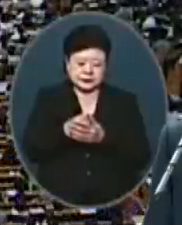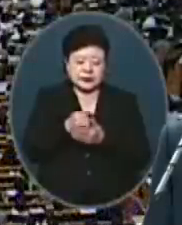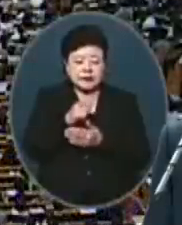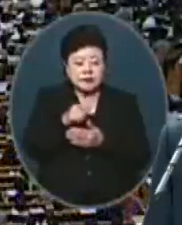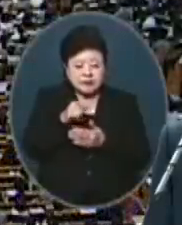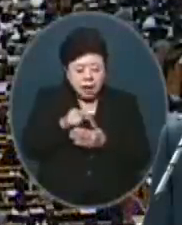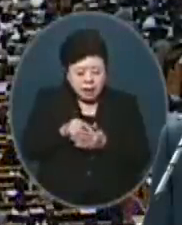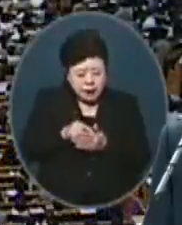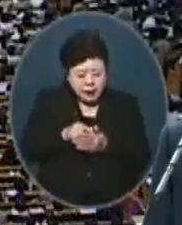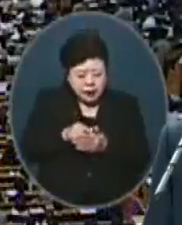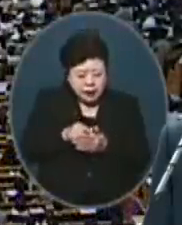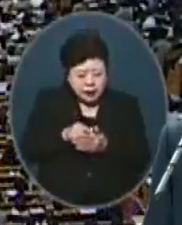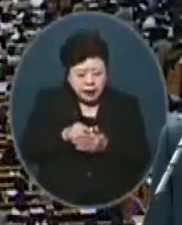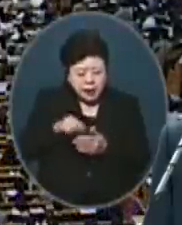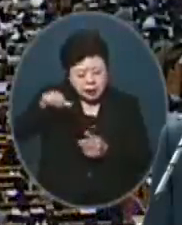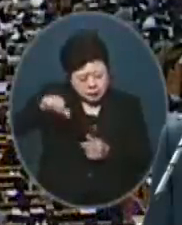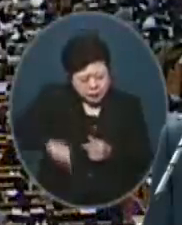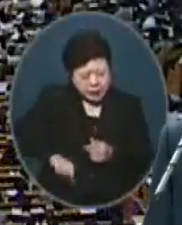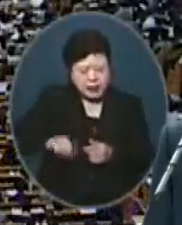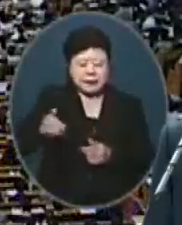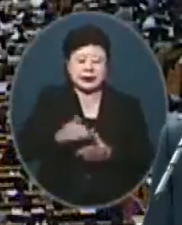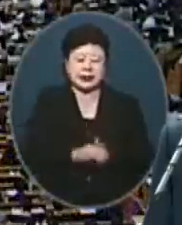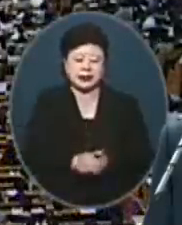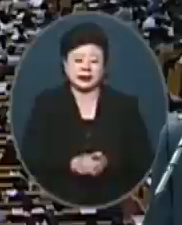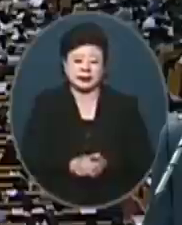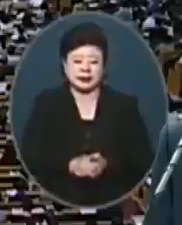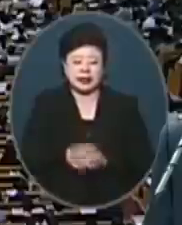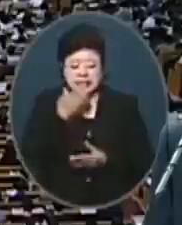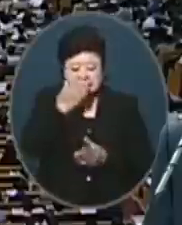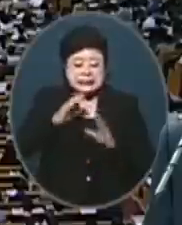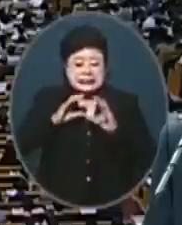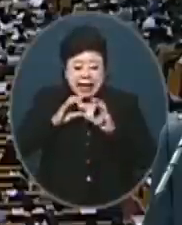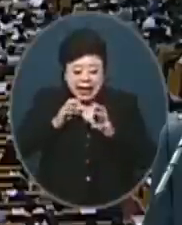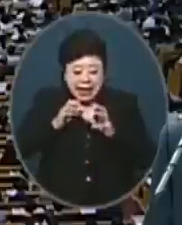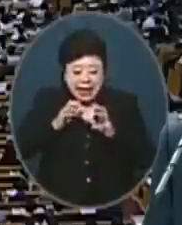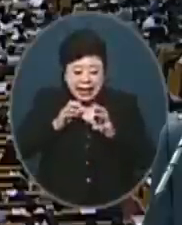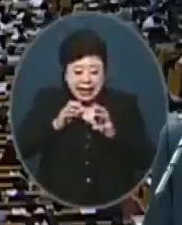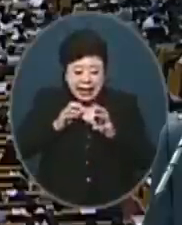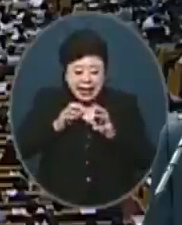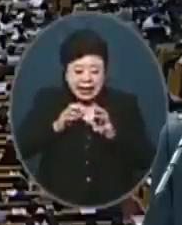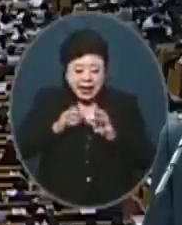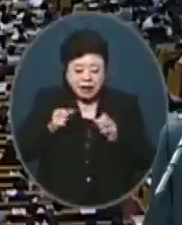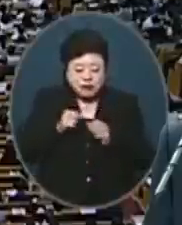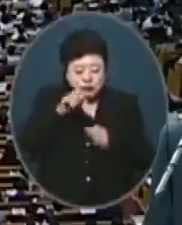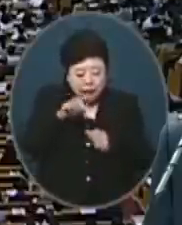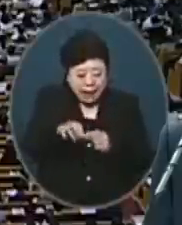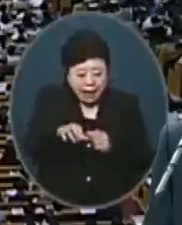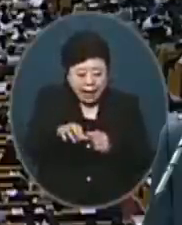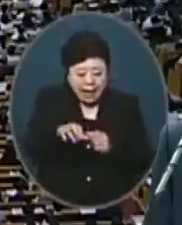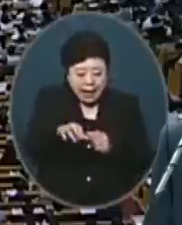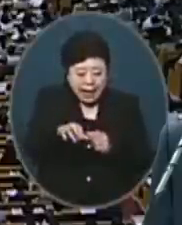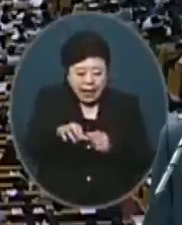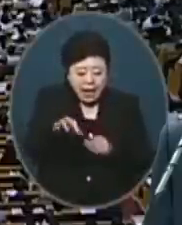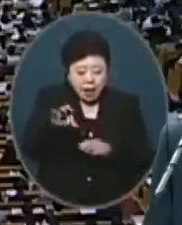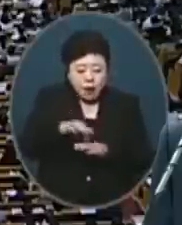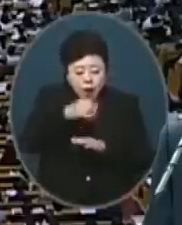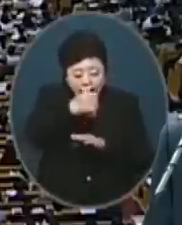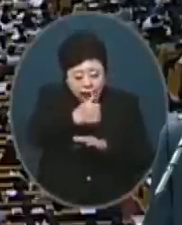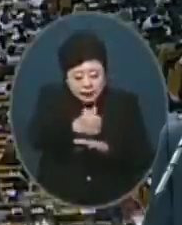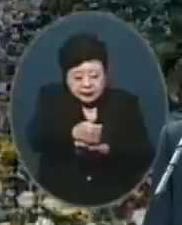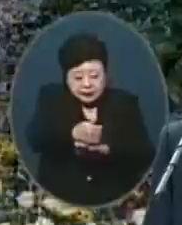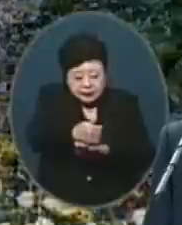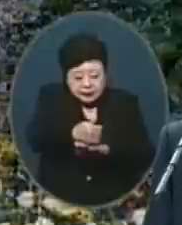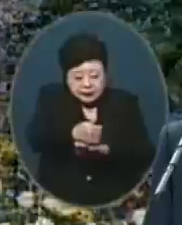많은 패배를 하고 있는 것입니다. 이스라엘의 북방 왕국인